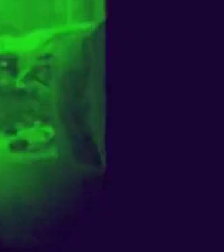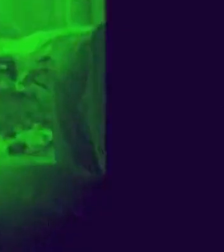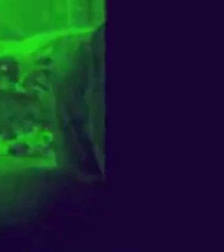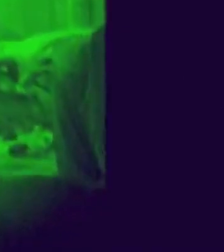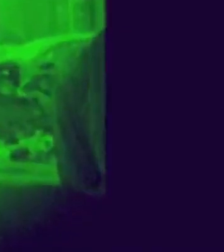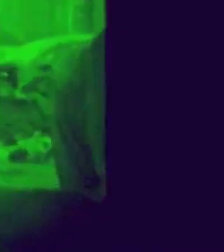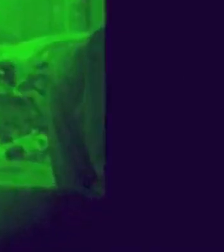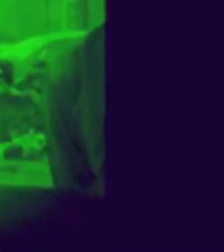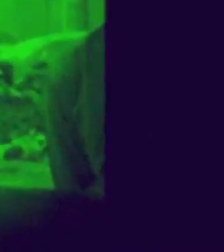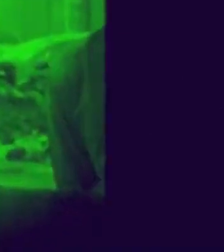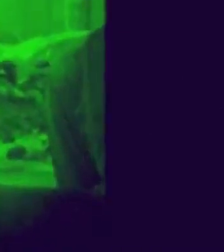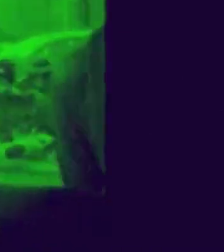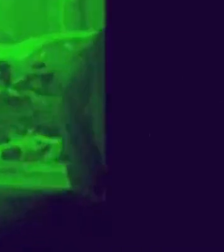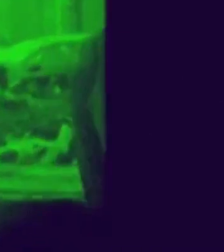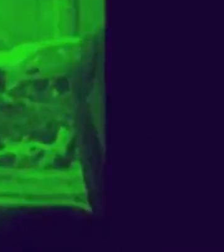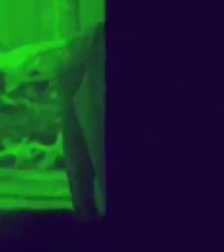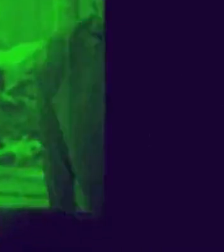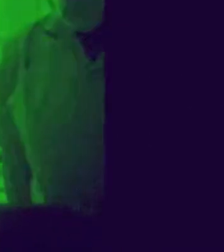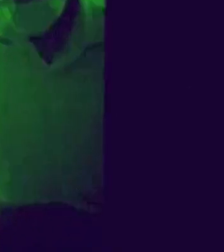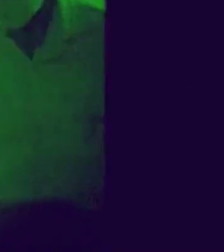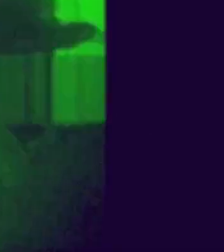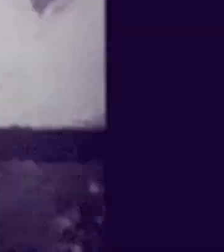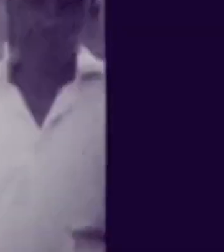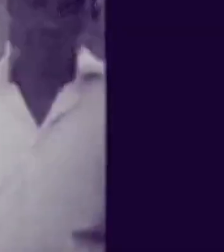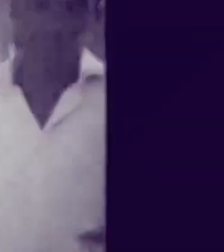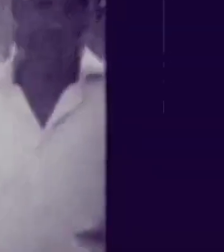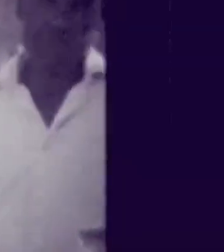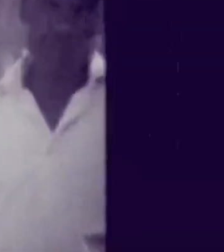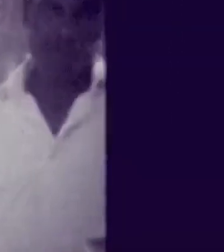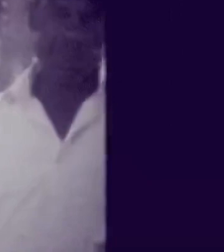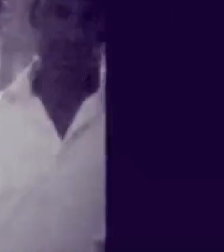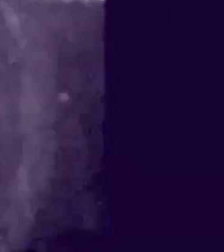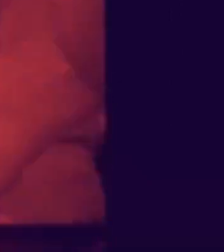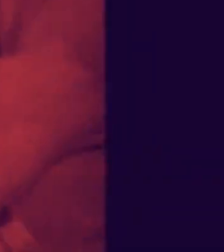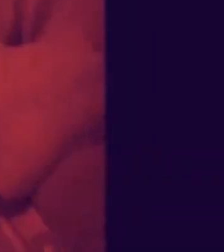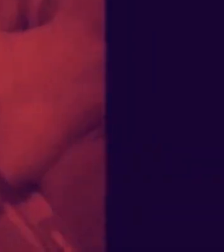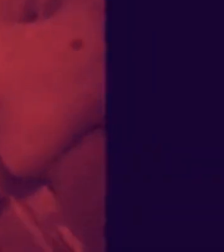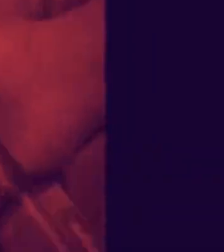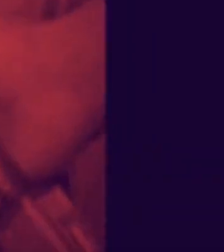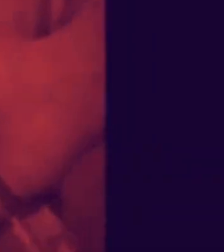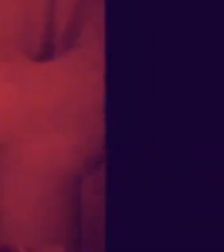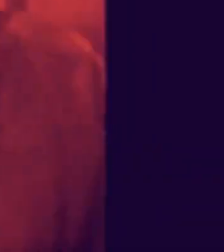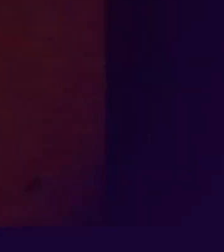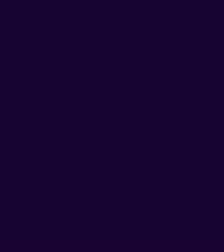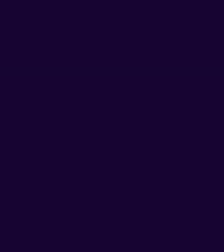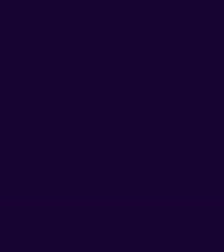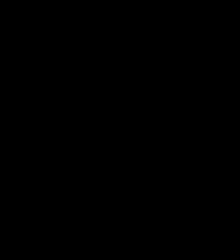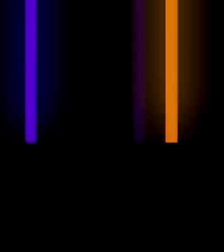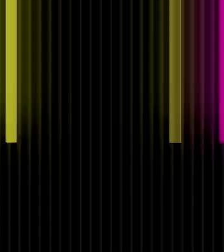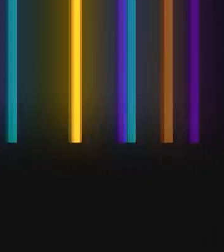Tunajua pesa ni mingi Kenya, lakini iko kwa mifuko ya wachache. Uchumi wa nchi unazorota. Nchi ni yetu sote.